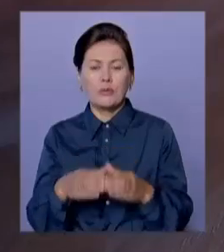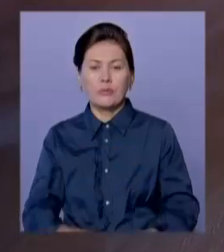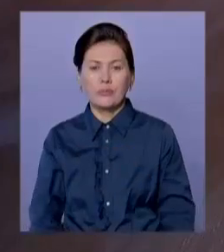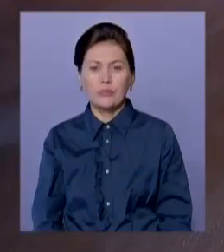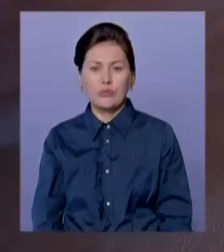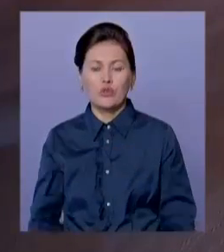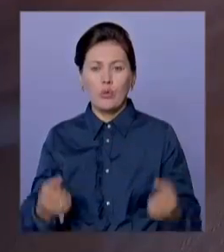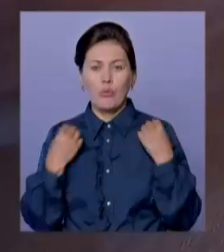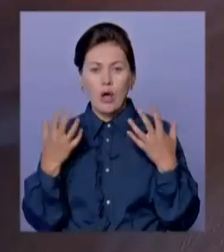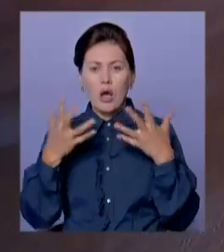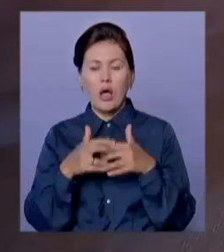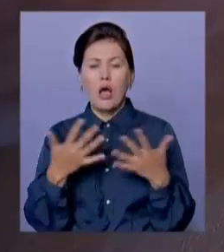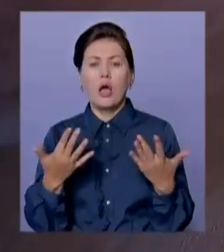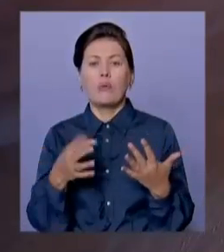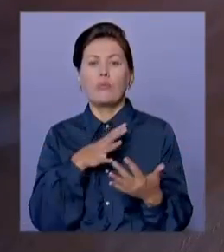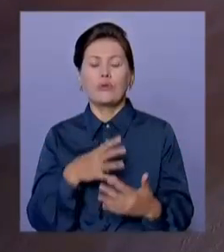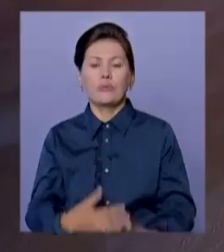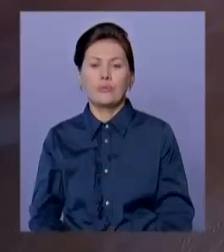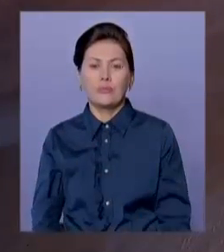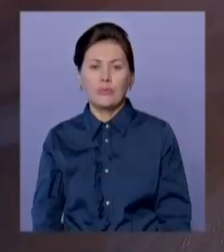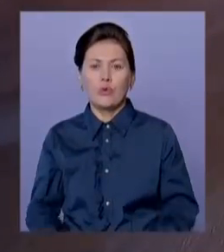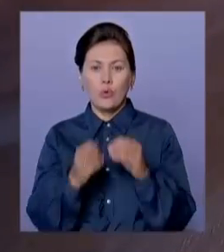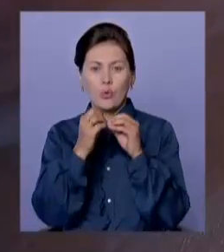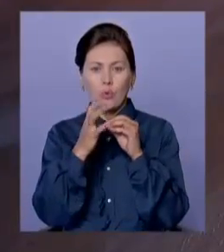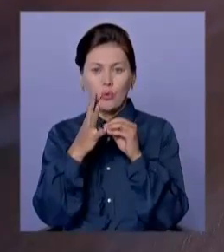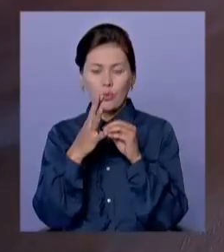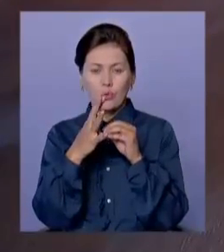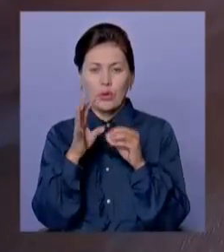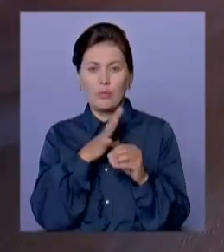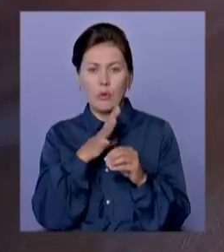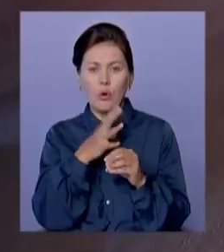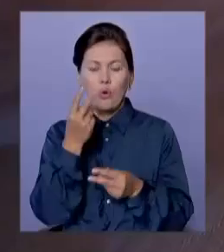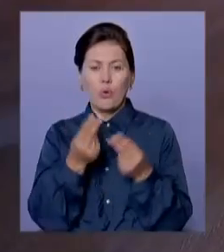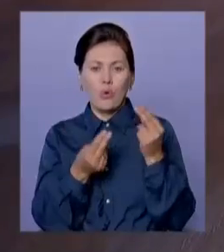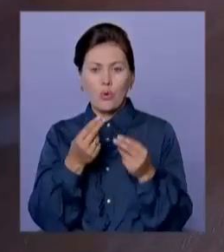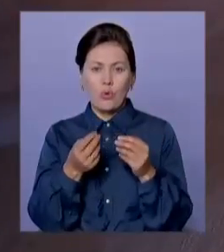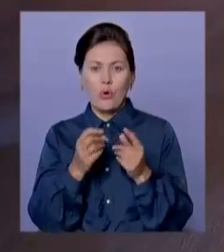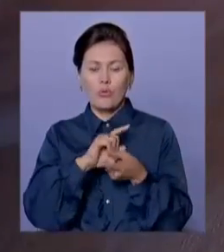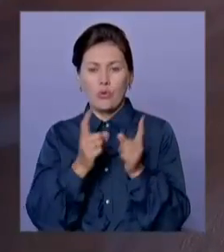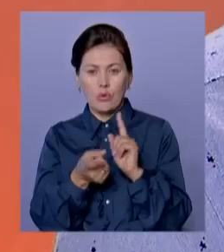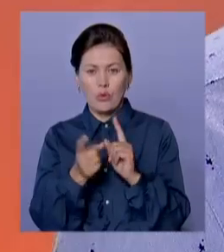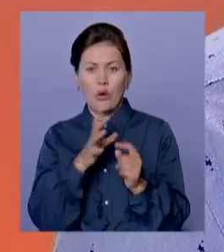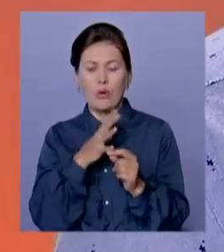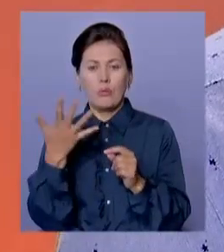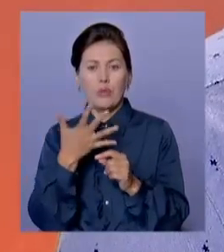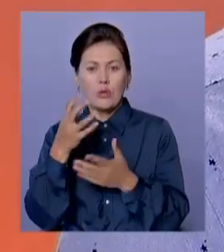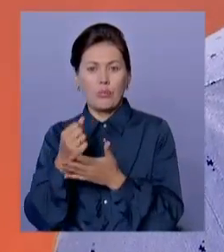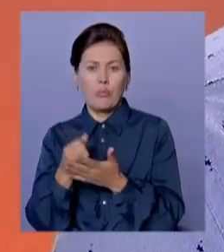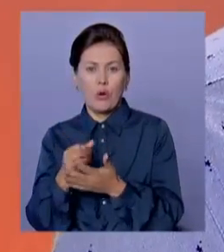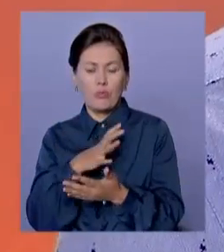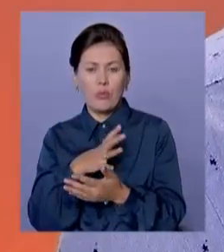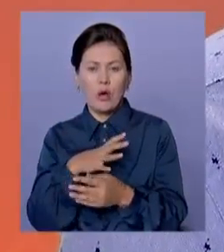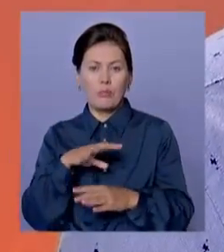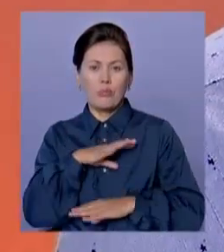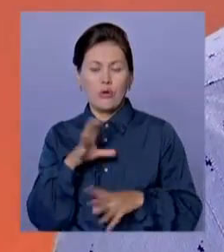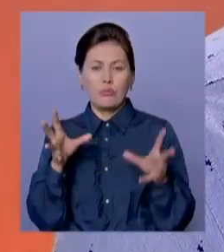құрамалардың, спортшылардың саны қанша болады? 14. 14. Соны төрте ойнайды, ауысып алмасып ойнайды. 5-е ойнайды қақпашымен. Қақпашымен